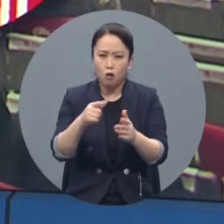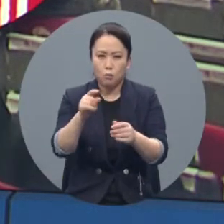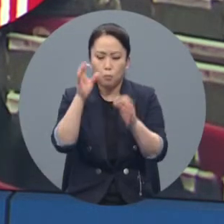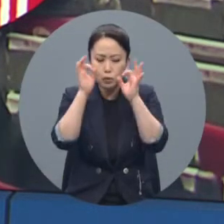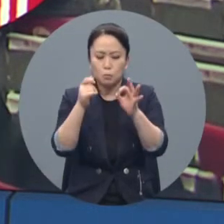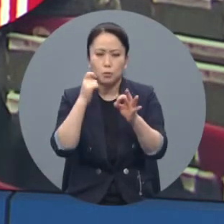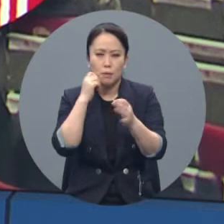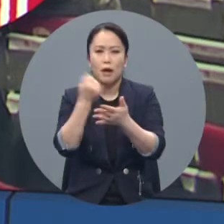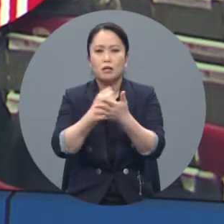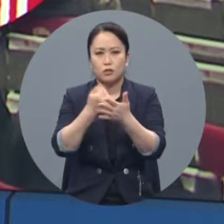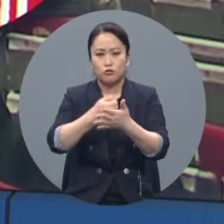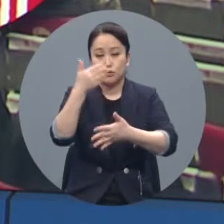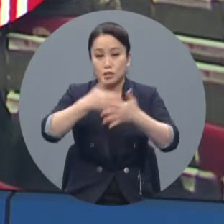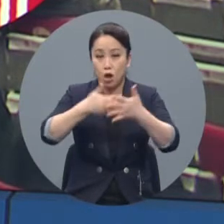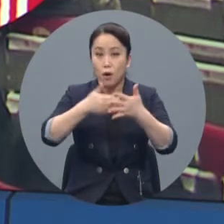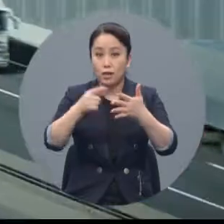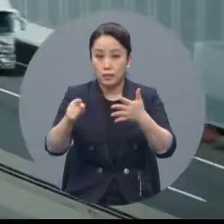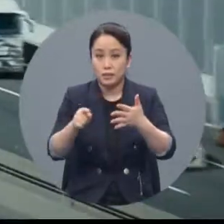정리했습니다.